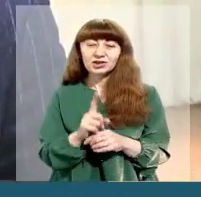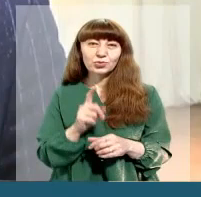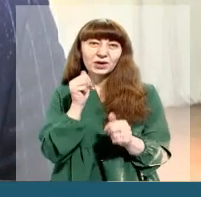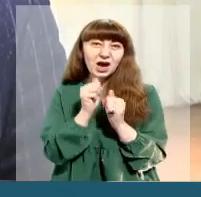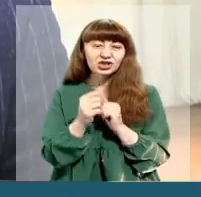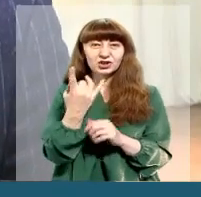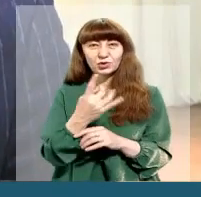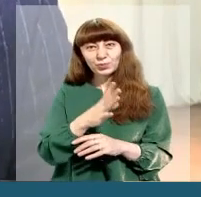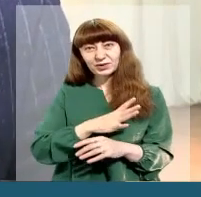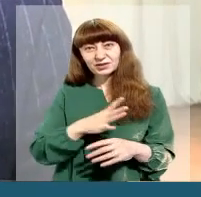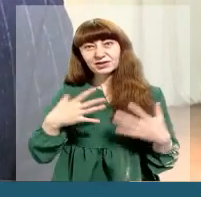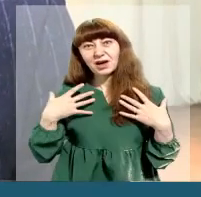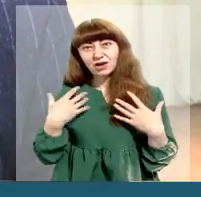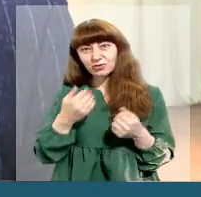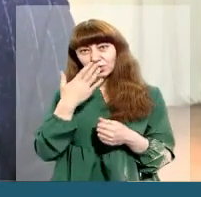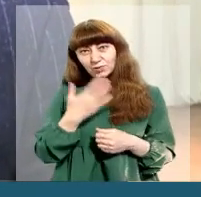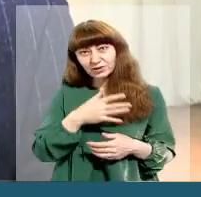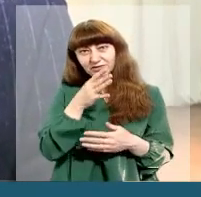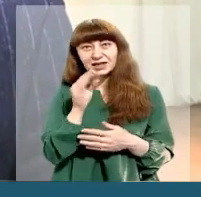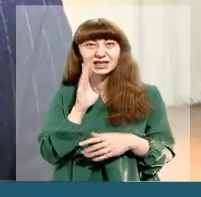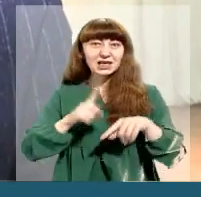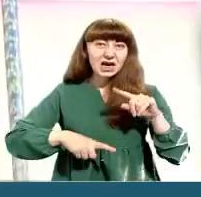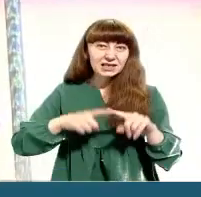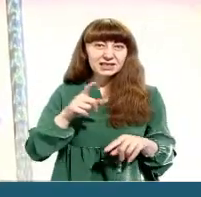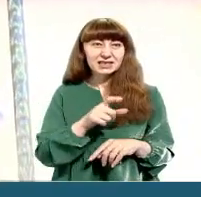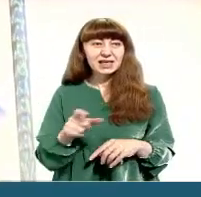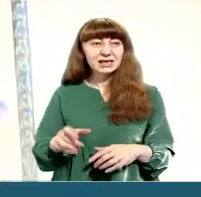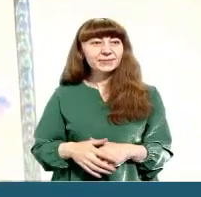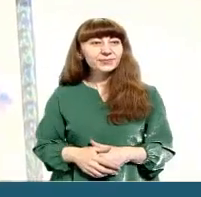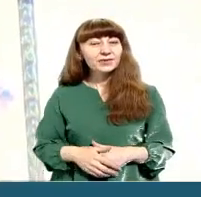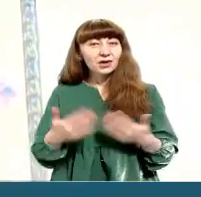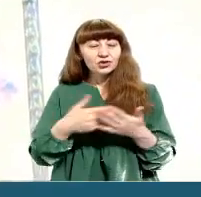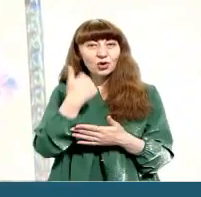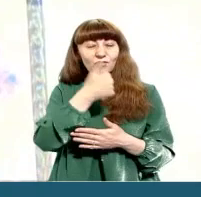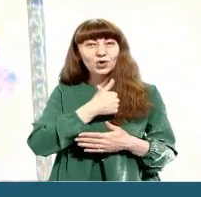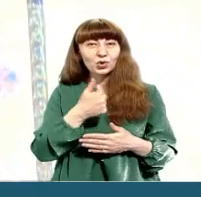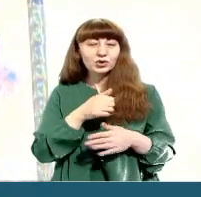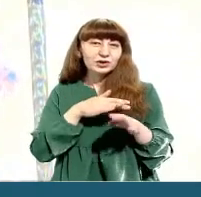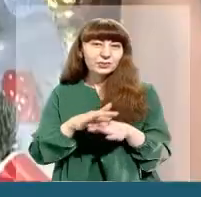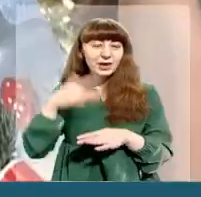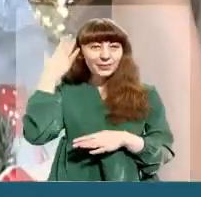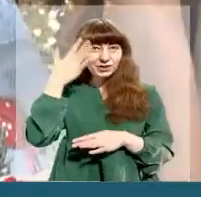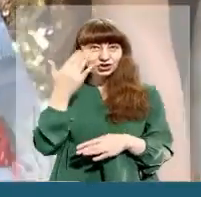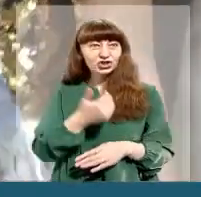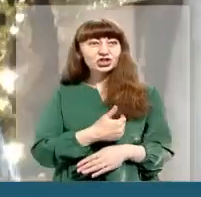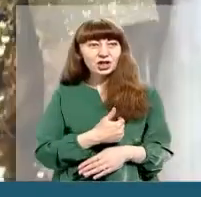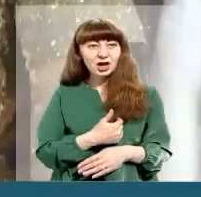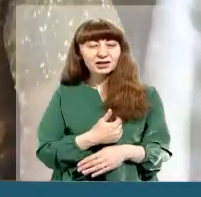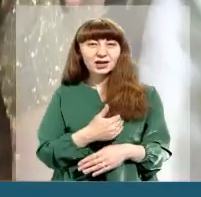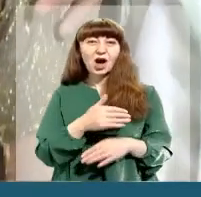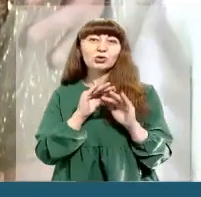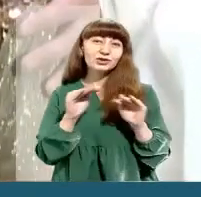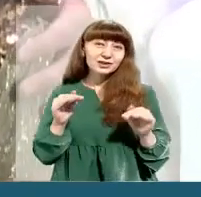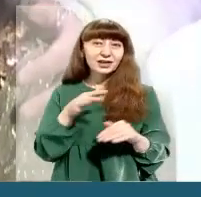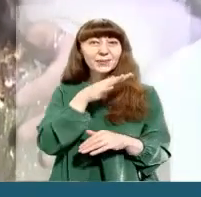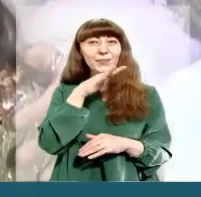был здоров, любил свою маму, родителей. Новый год – это пора исполнения заветных мечт и желаний. А их у